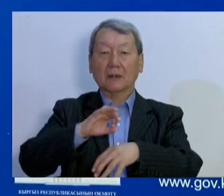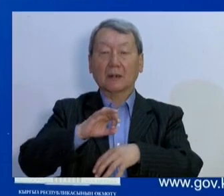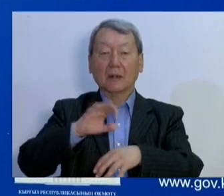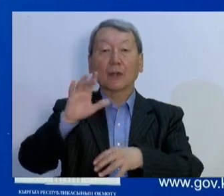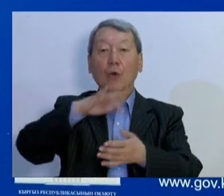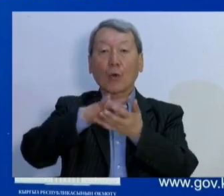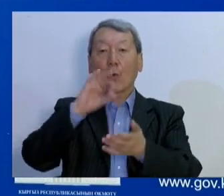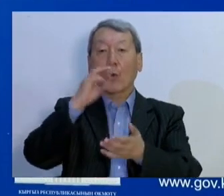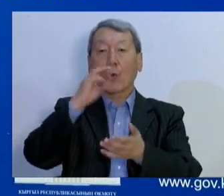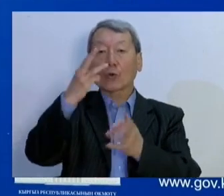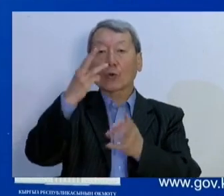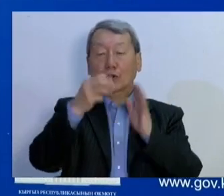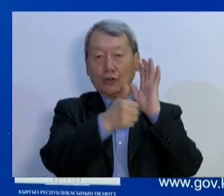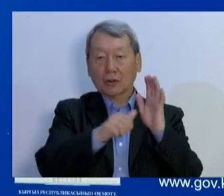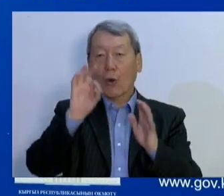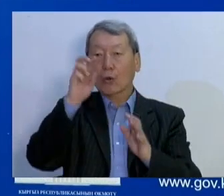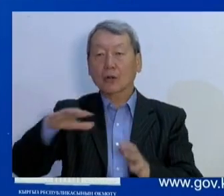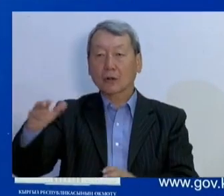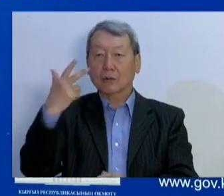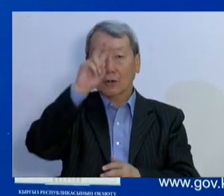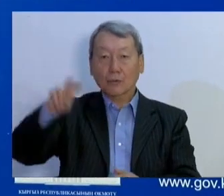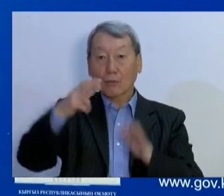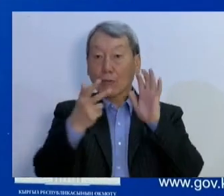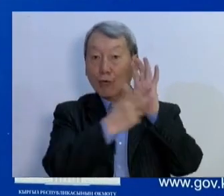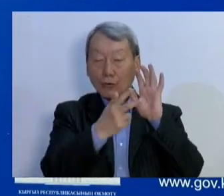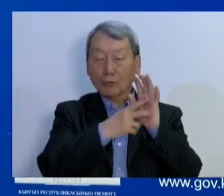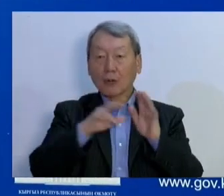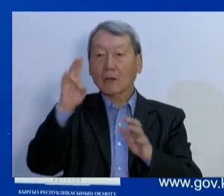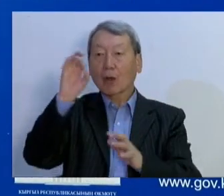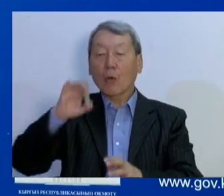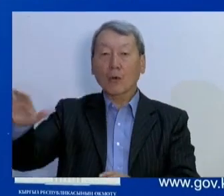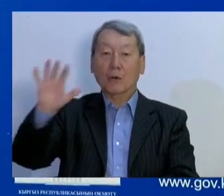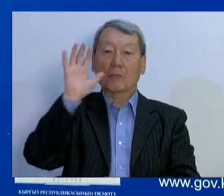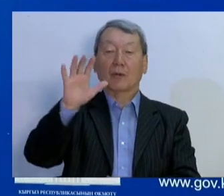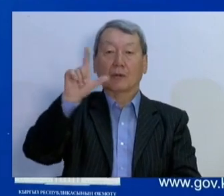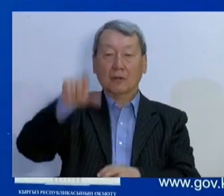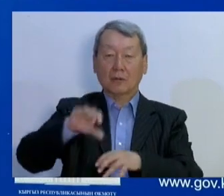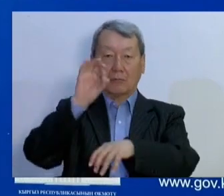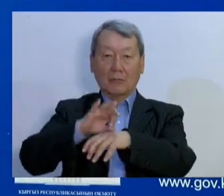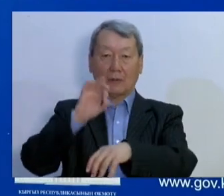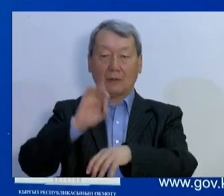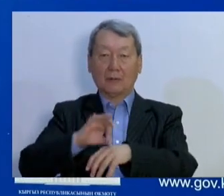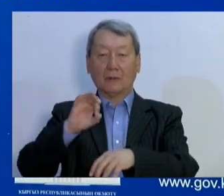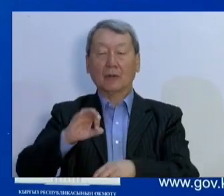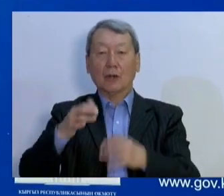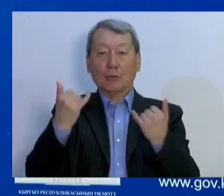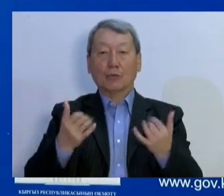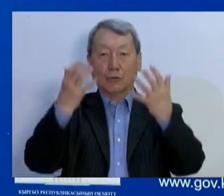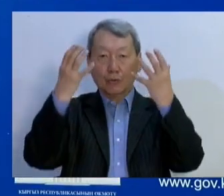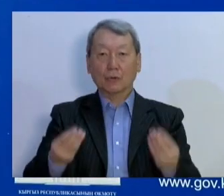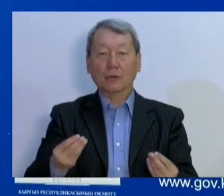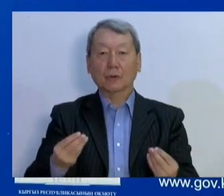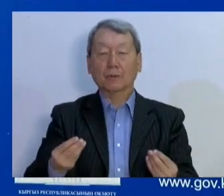Бул Ош шаарында 6, Ош областында 3, Бишкек шаарында 8 жана Нарын областында 5 учуру. Бүгүнкү